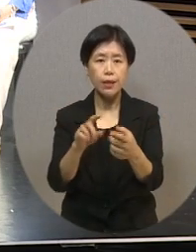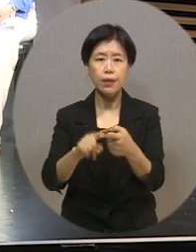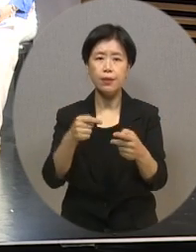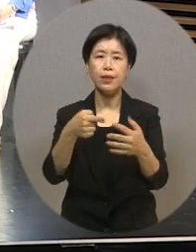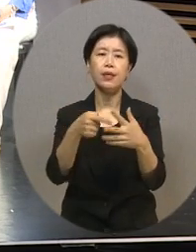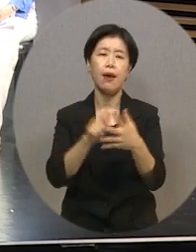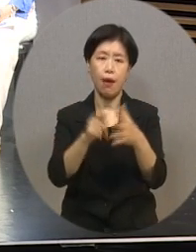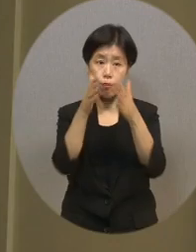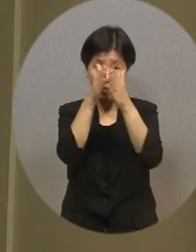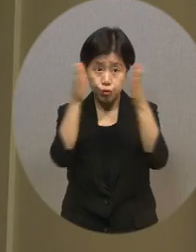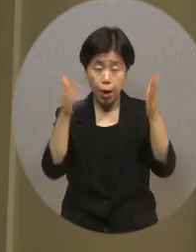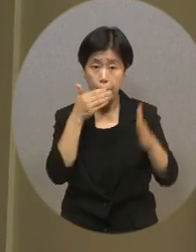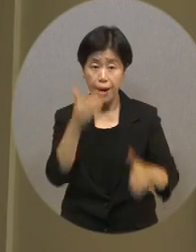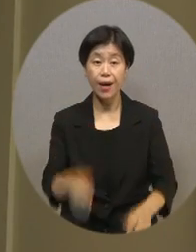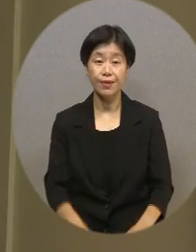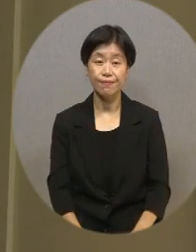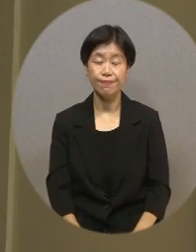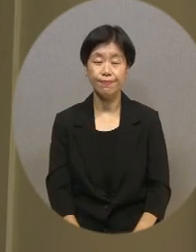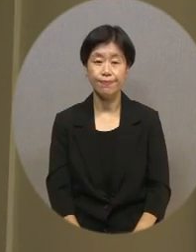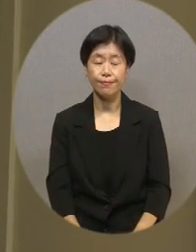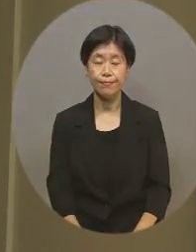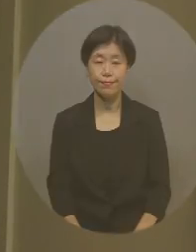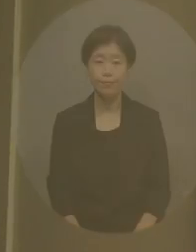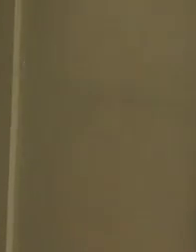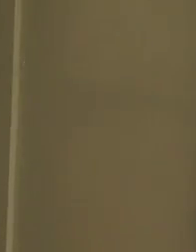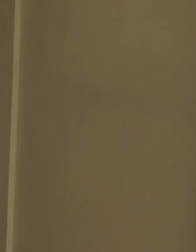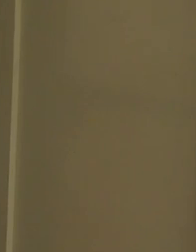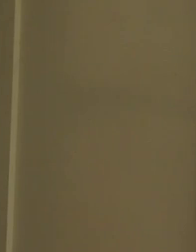기회를 제공합니다. 복지TV 뉴스